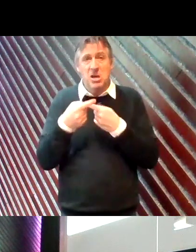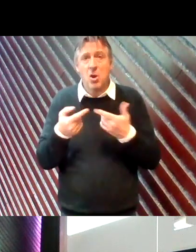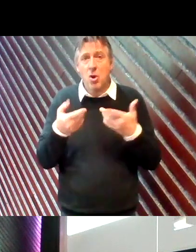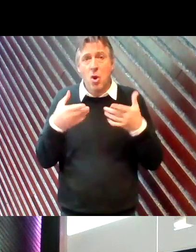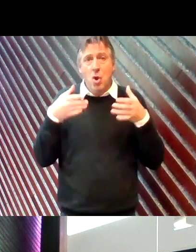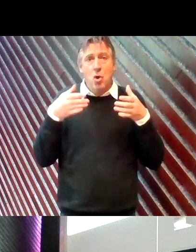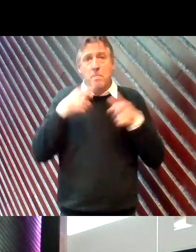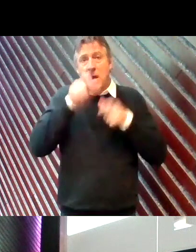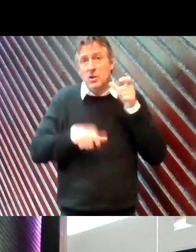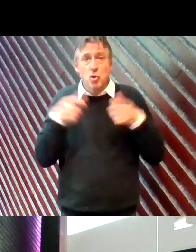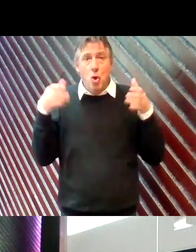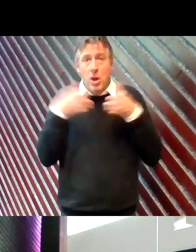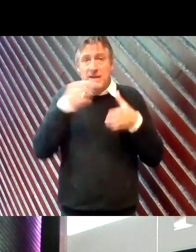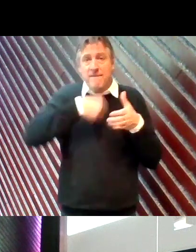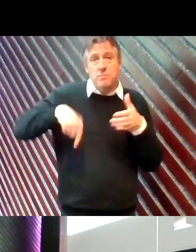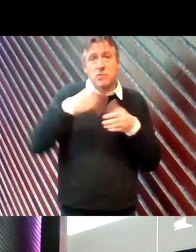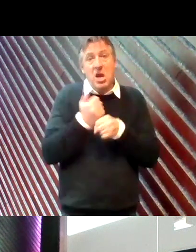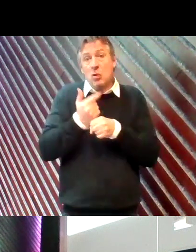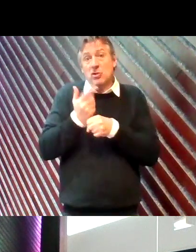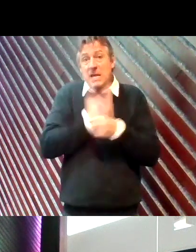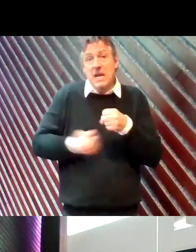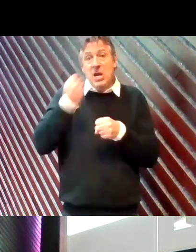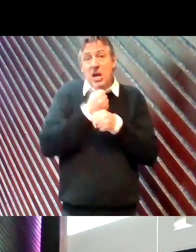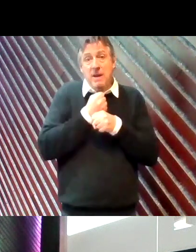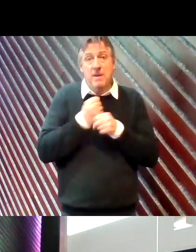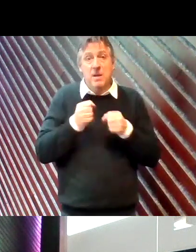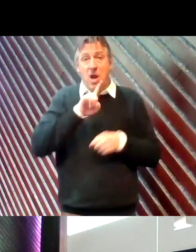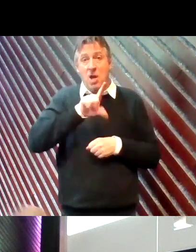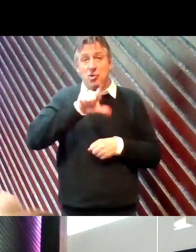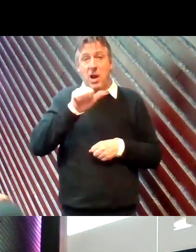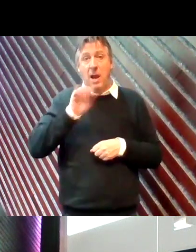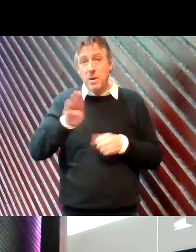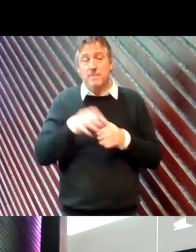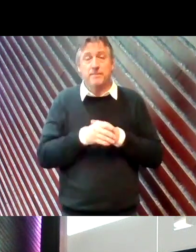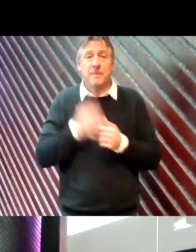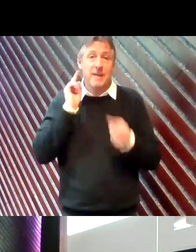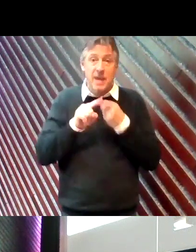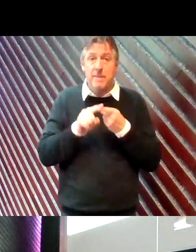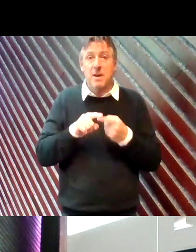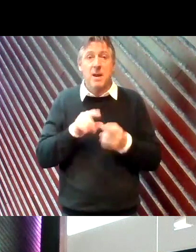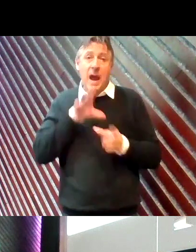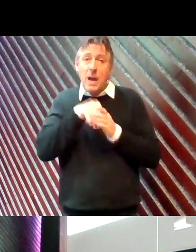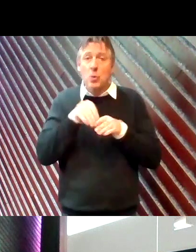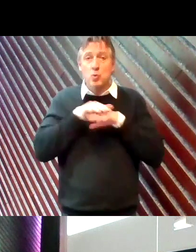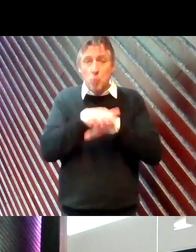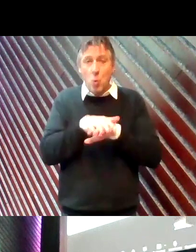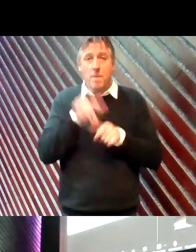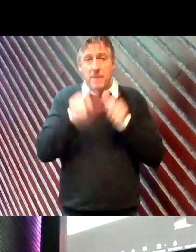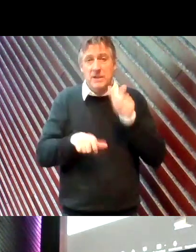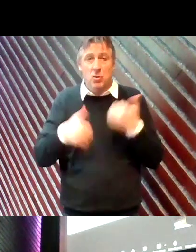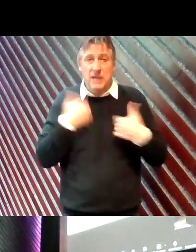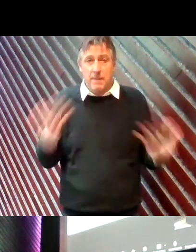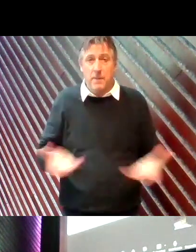'acteurs qui a été créé il y a quelques années qui innove pour l'inclusion des personnes en situation de handicap